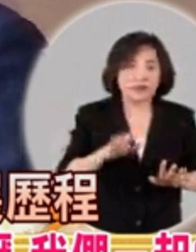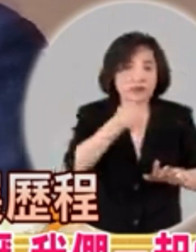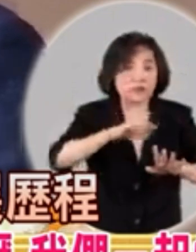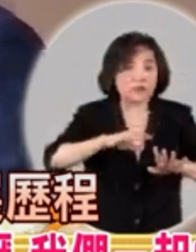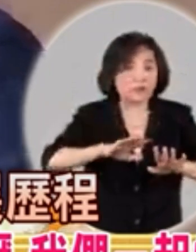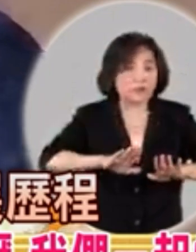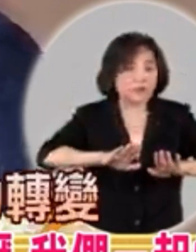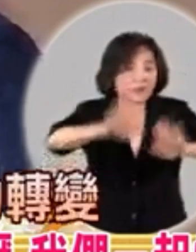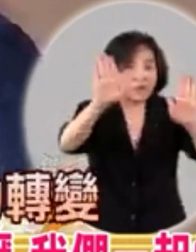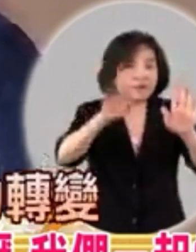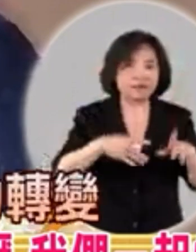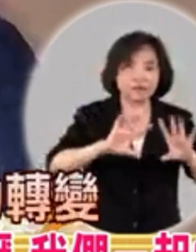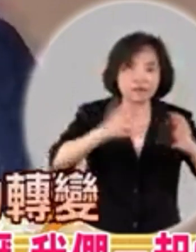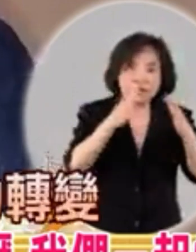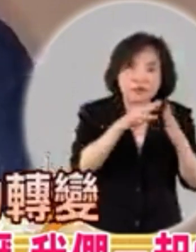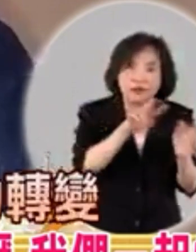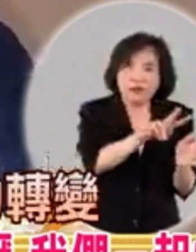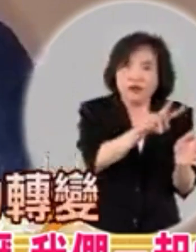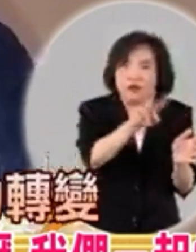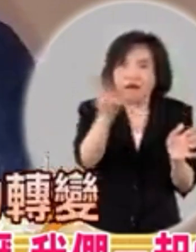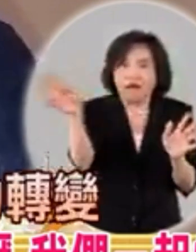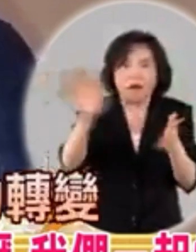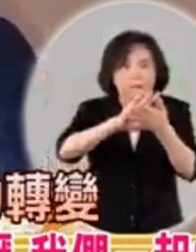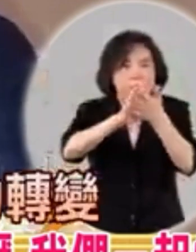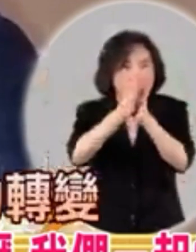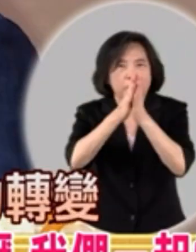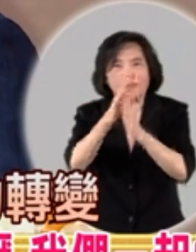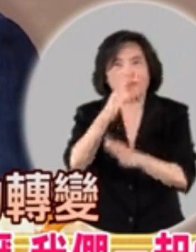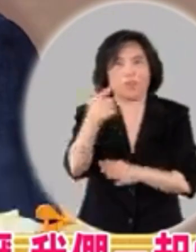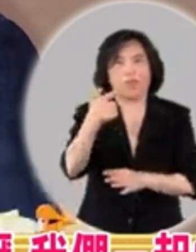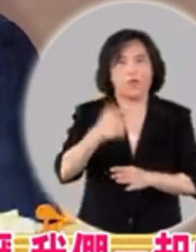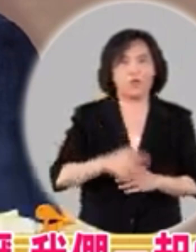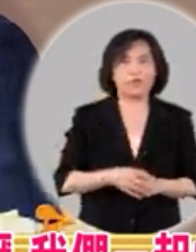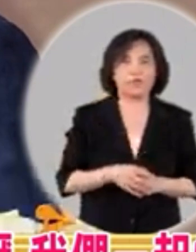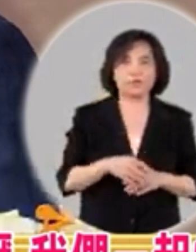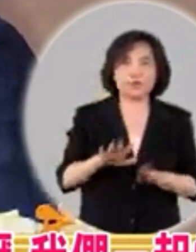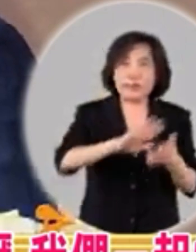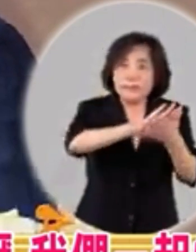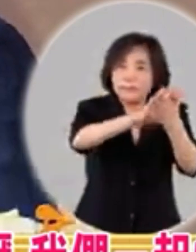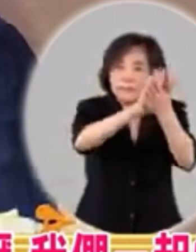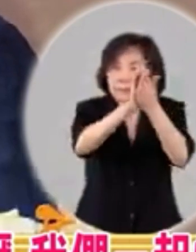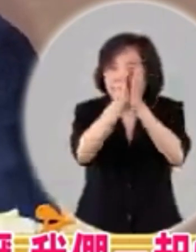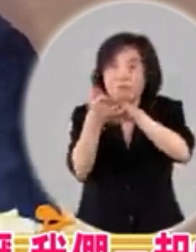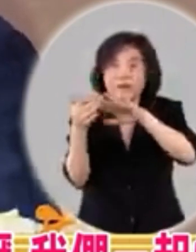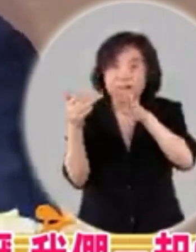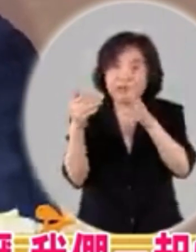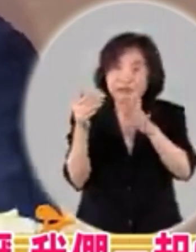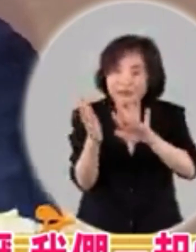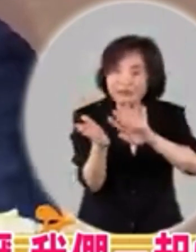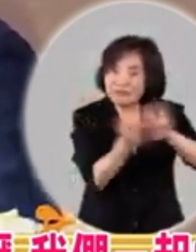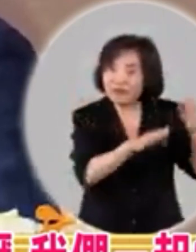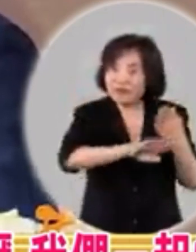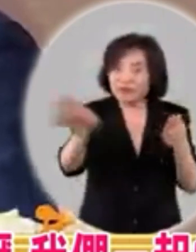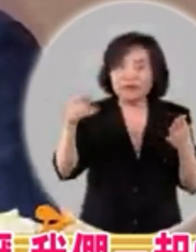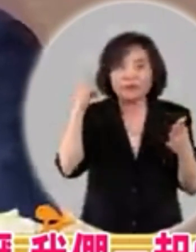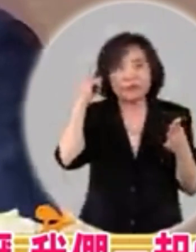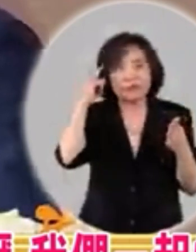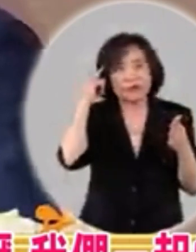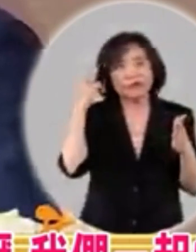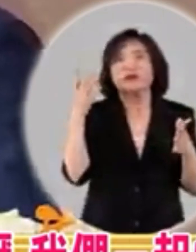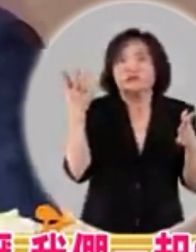国家的样貌有了很大的转变，但在转变之外，我们也有不变的坚